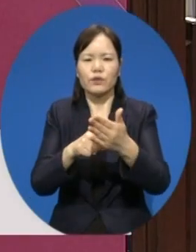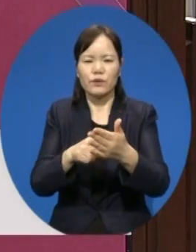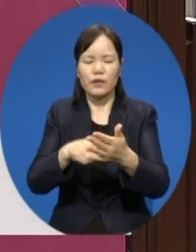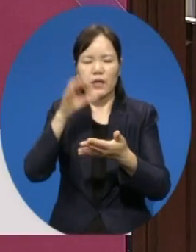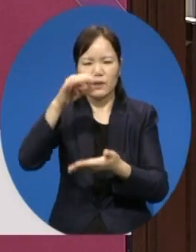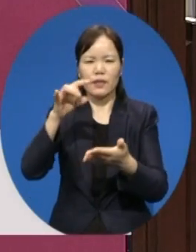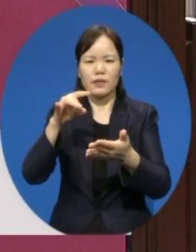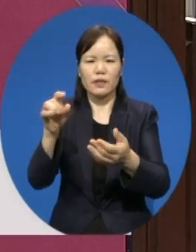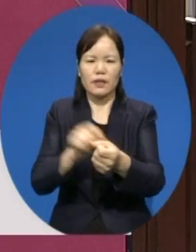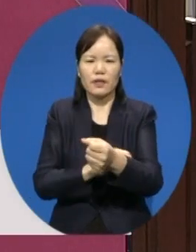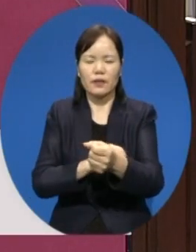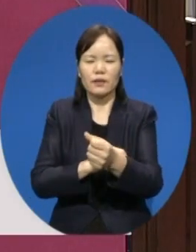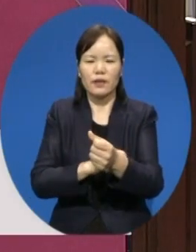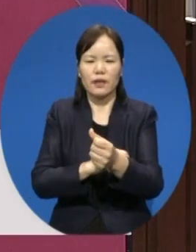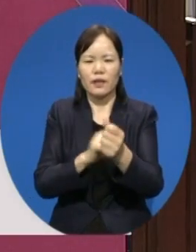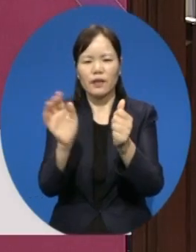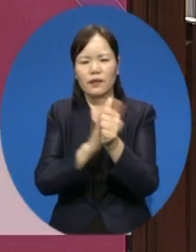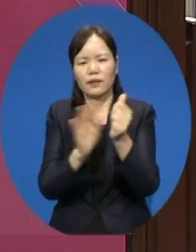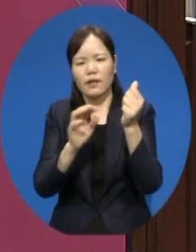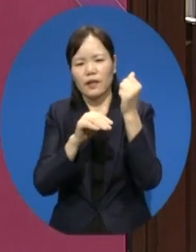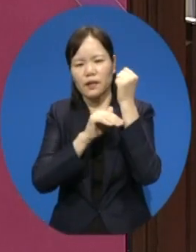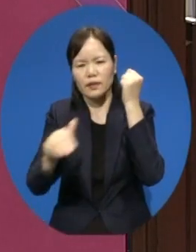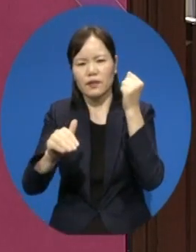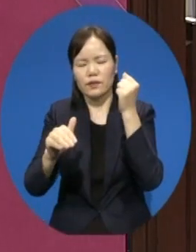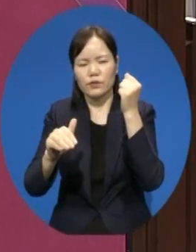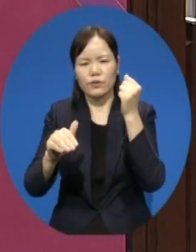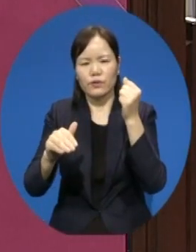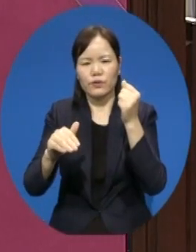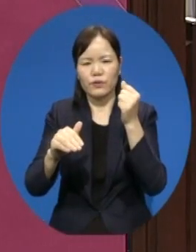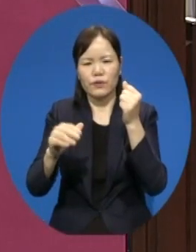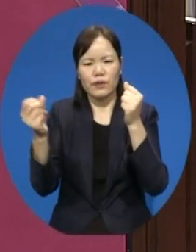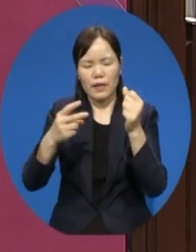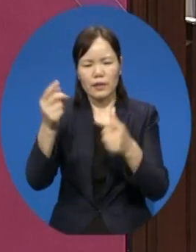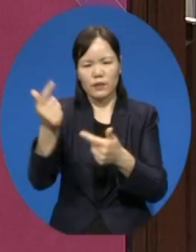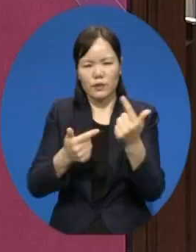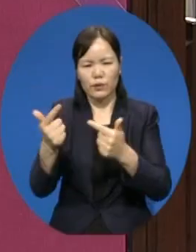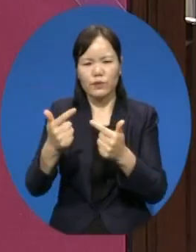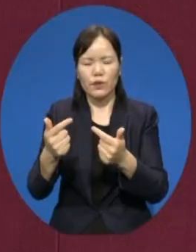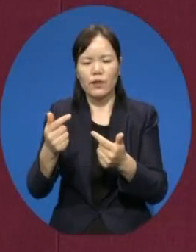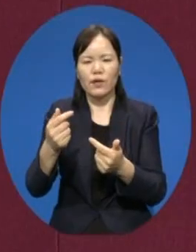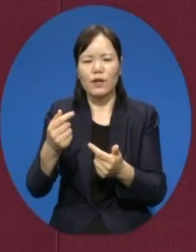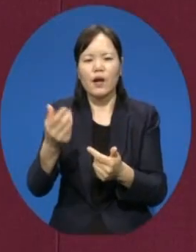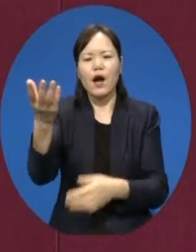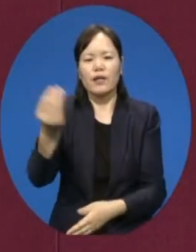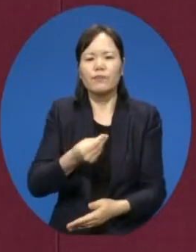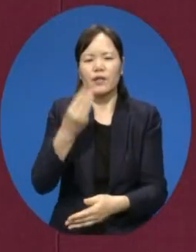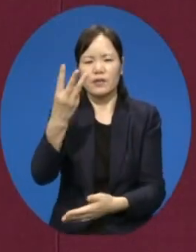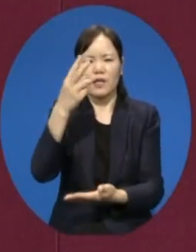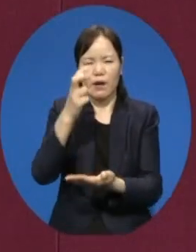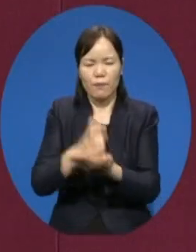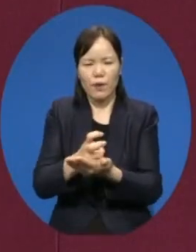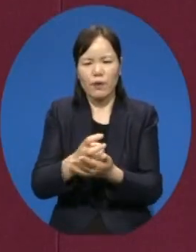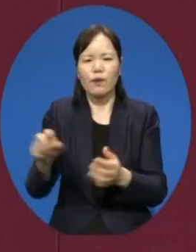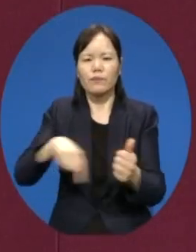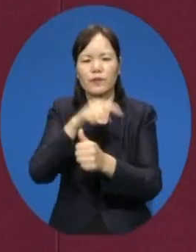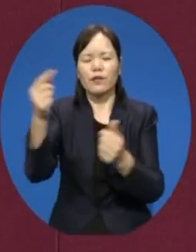기준, 양도세 비과세 기준 12억 원으로 상향 조정할 것입니다. 임대차 3법 시장에 맞게 다시